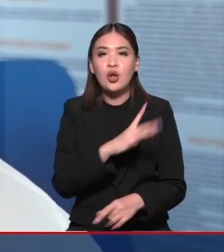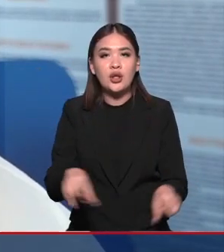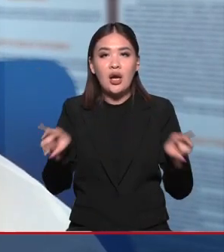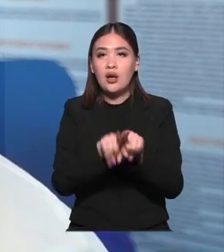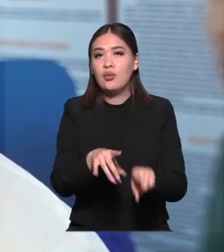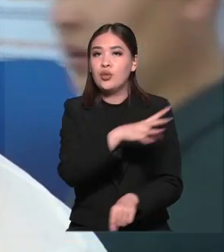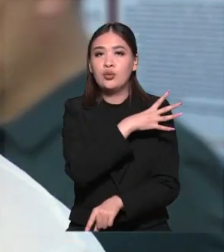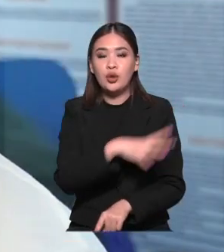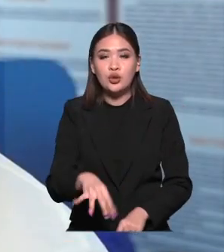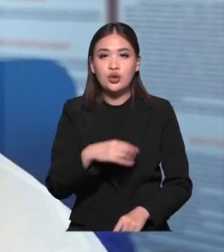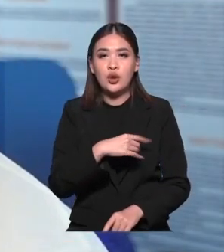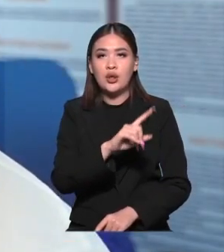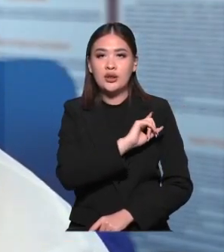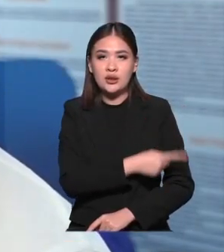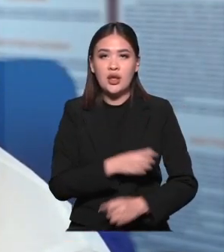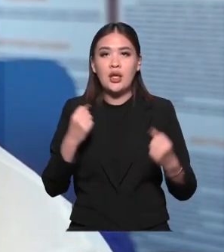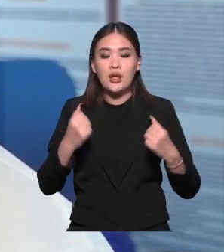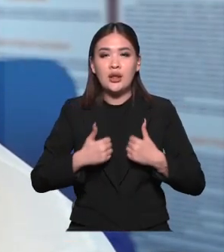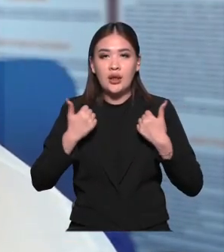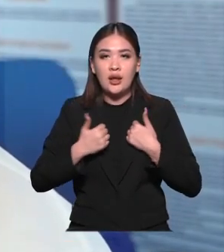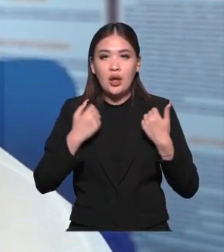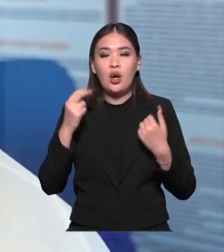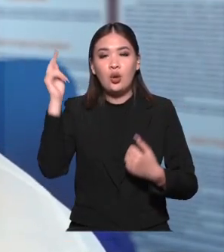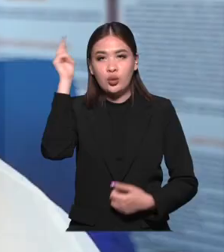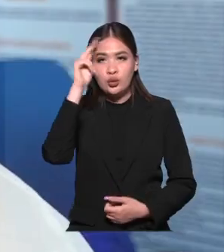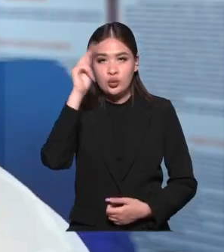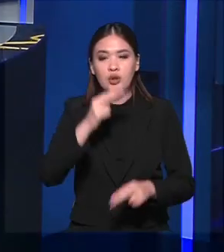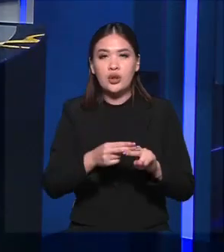үшін барынша оқып, барынша қызмет етуге дайынмын.